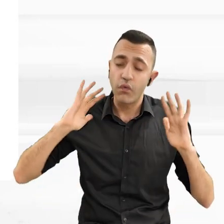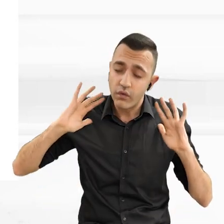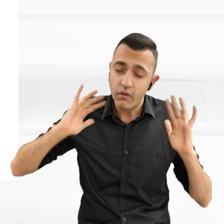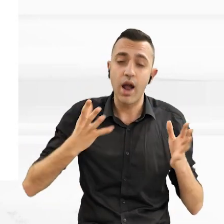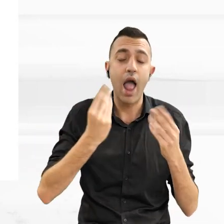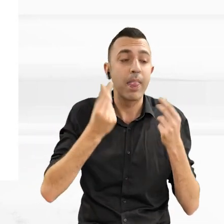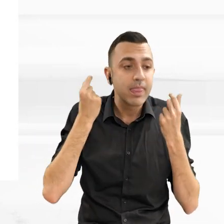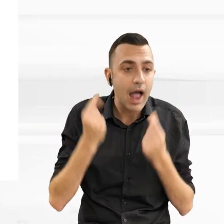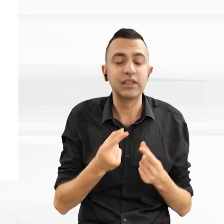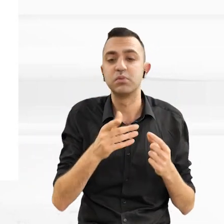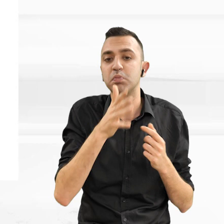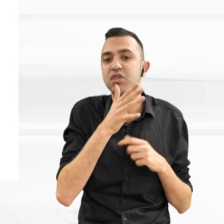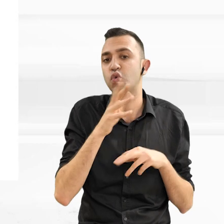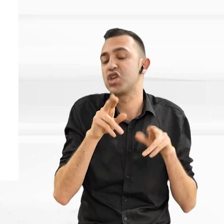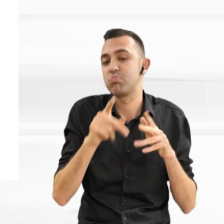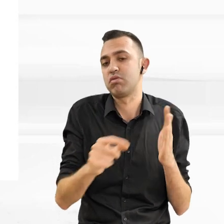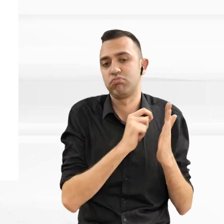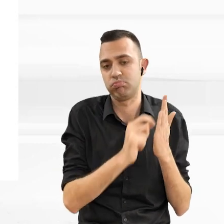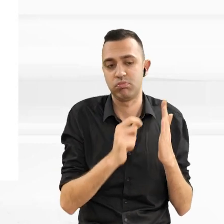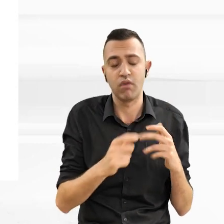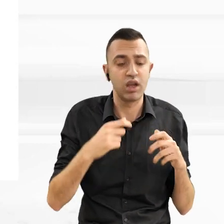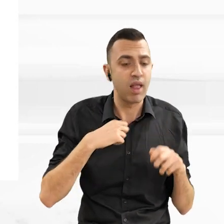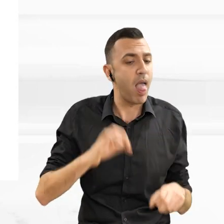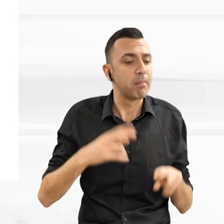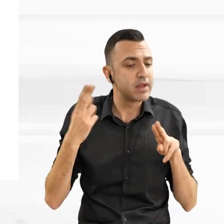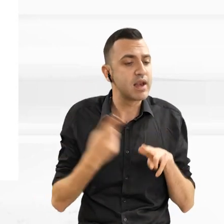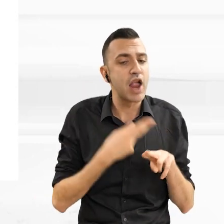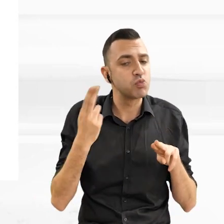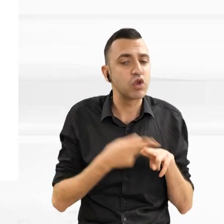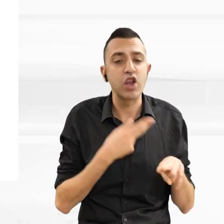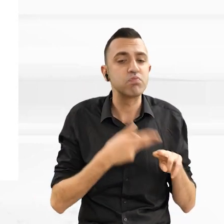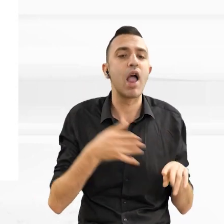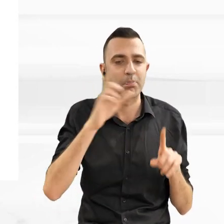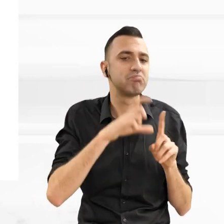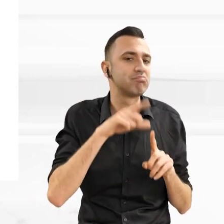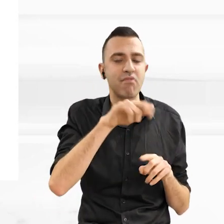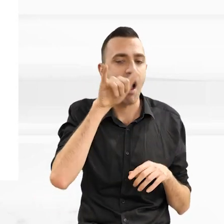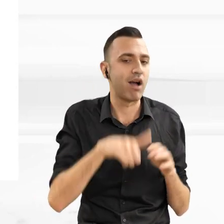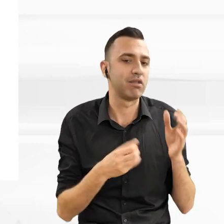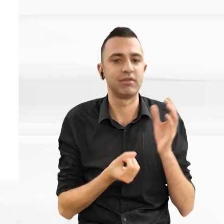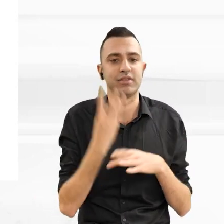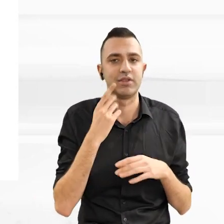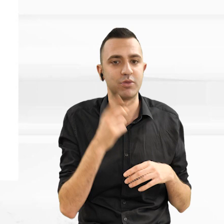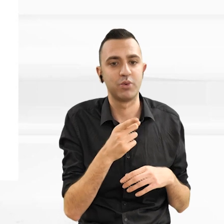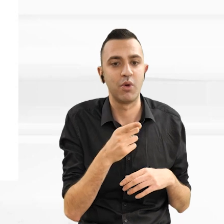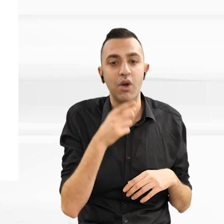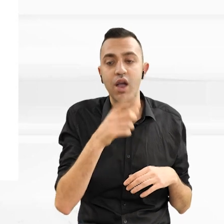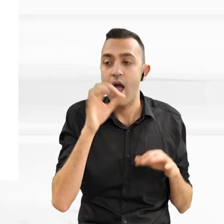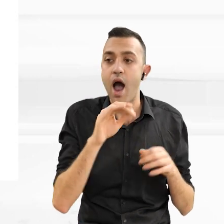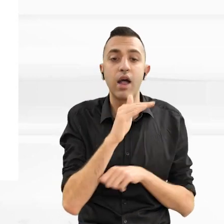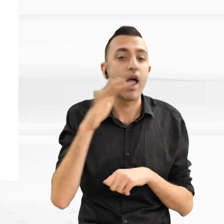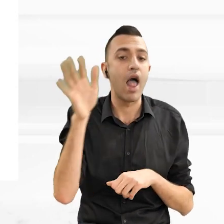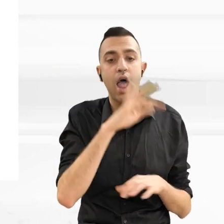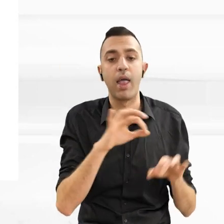zaman en az bilinenler dir der yaşanan tecrübeler güzel otu haklı çıkarmaktadır Çünkü Hayatın her alanında güzel